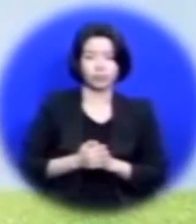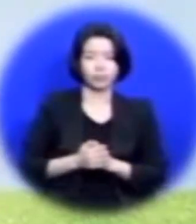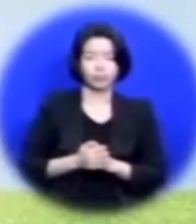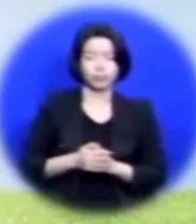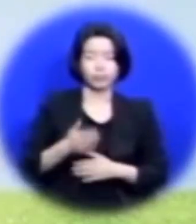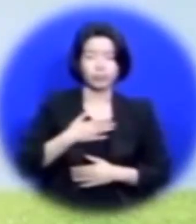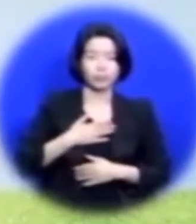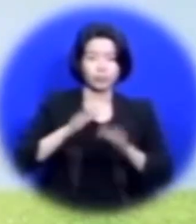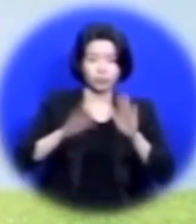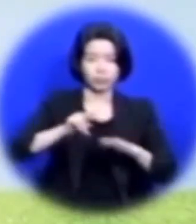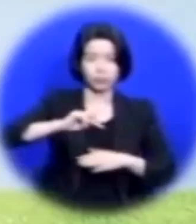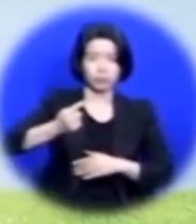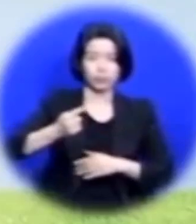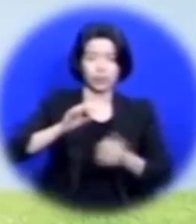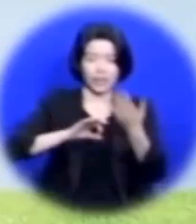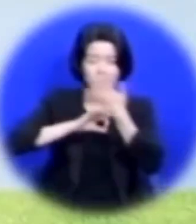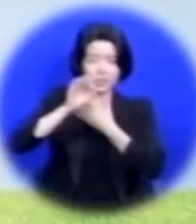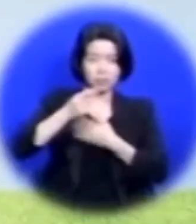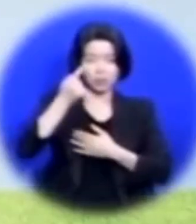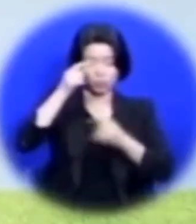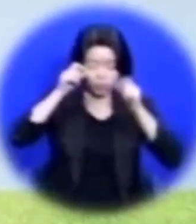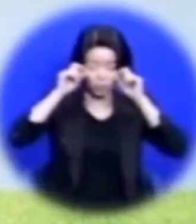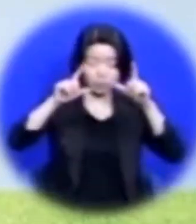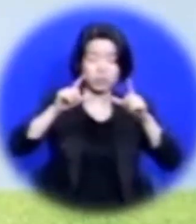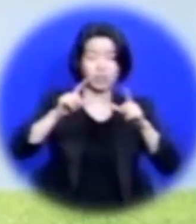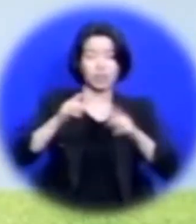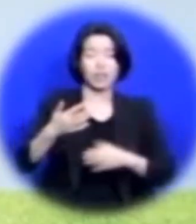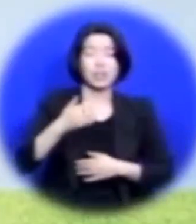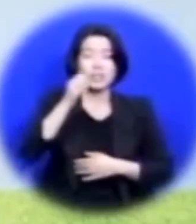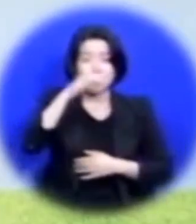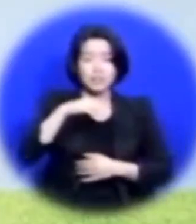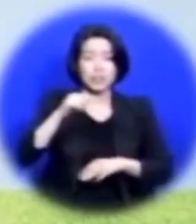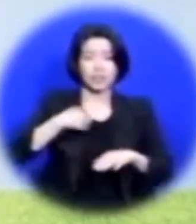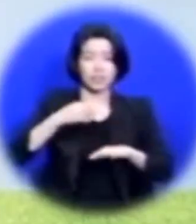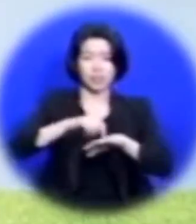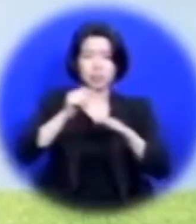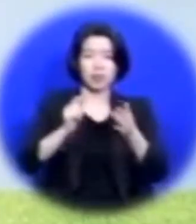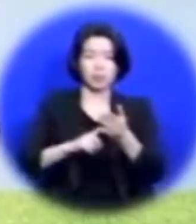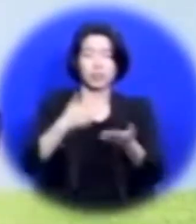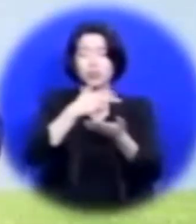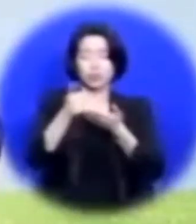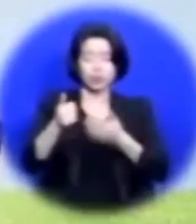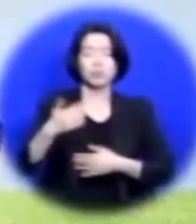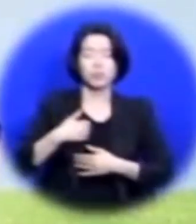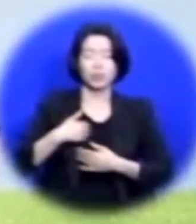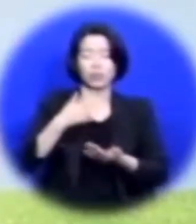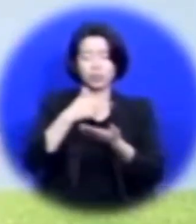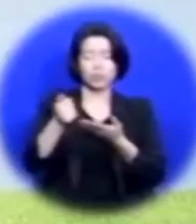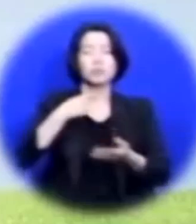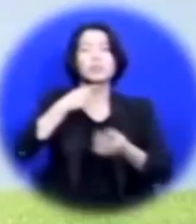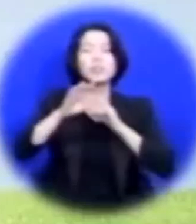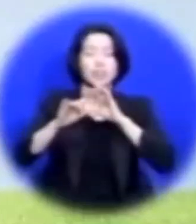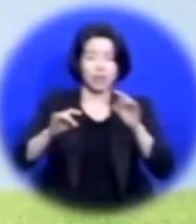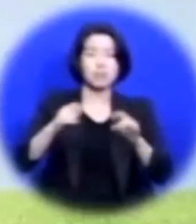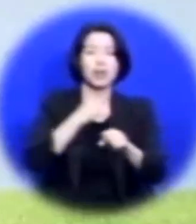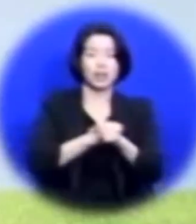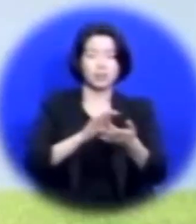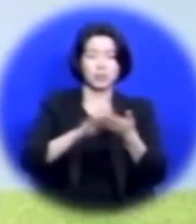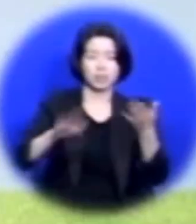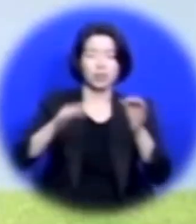저는 오늘도 아침에 눈을 뜨자마자 그냥 구제 마음에 주님 저는 주님을 갈망합니다 그렇게